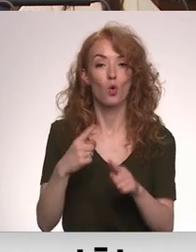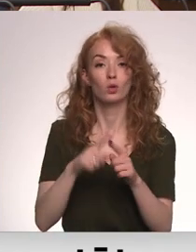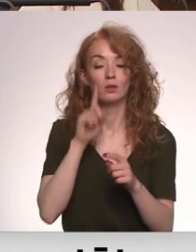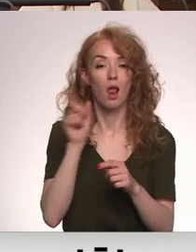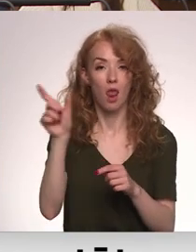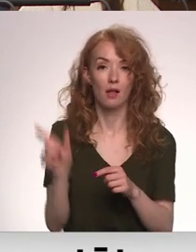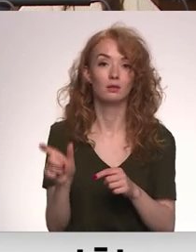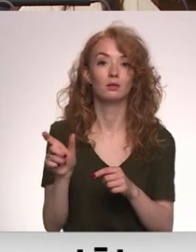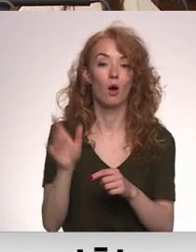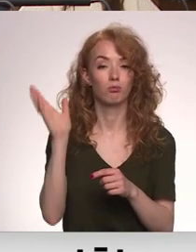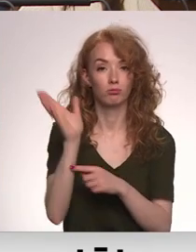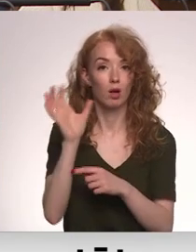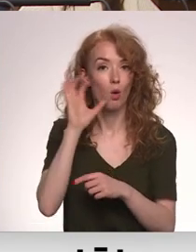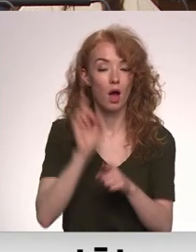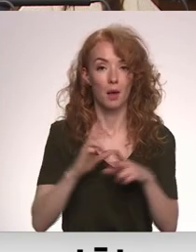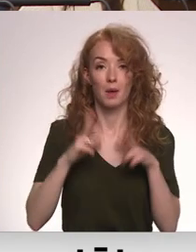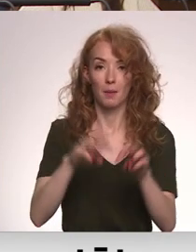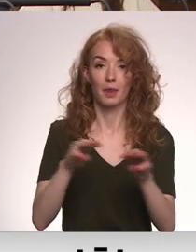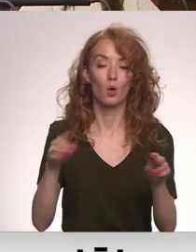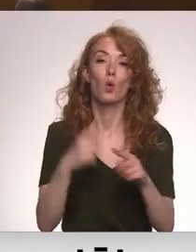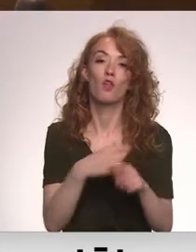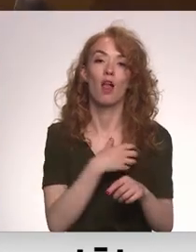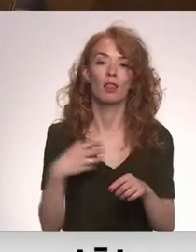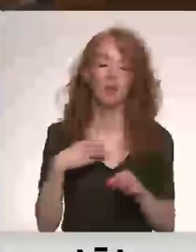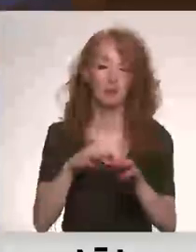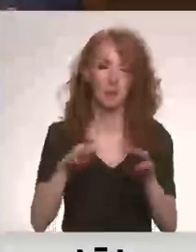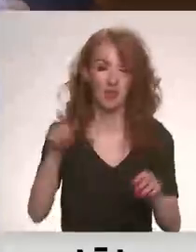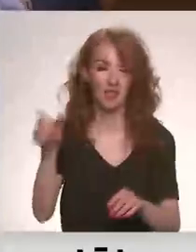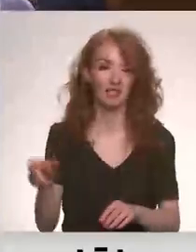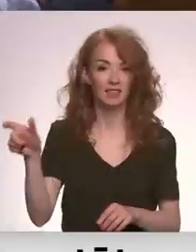uzrunas Saeimā noklausījās arī premjers un valdības ministri.